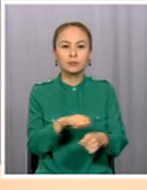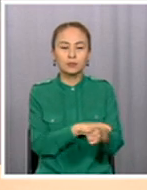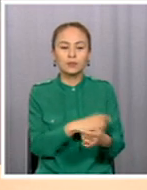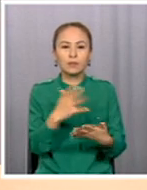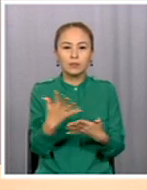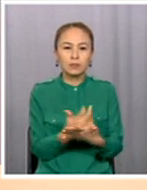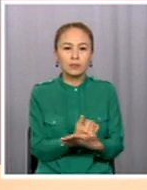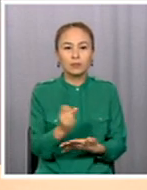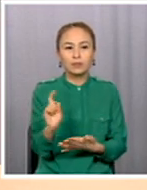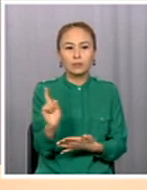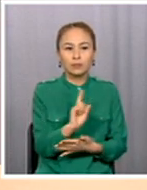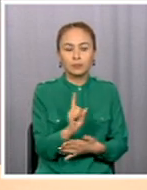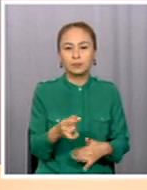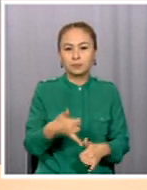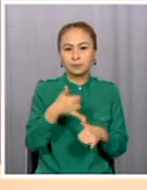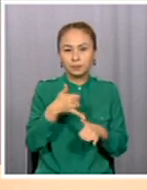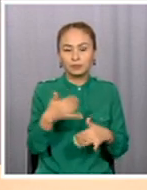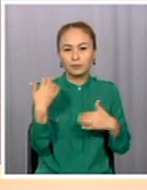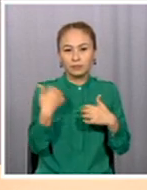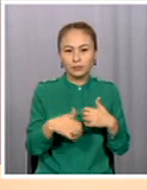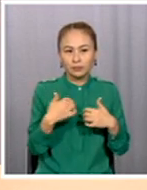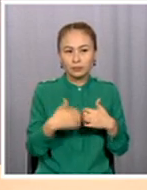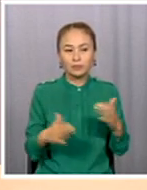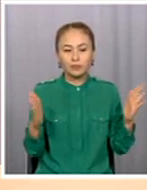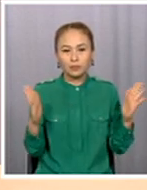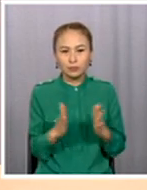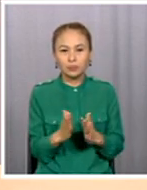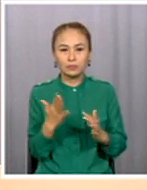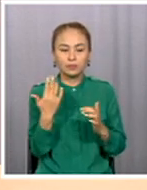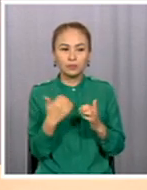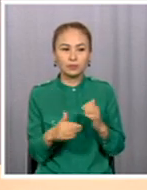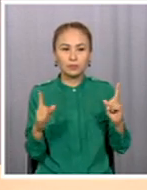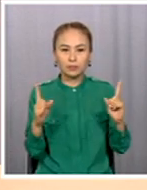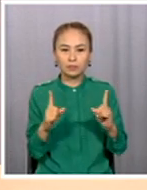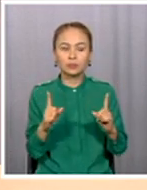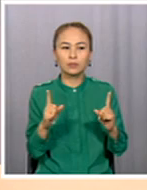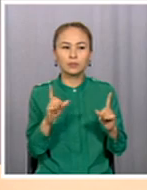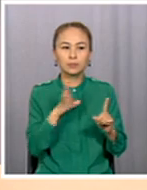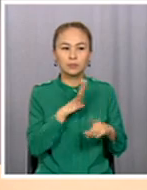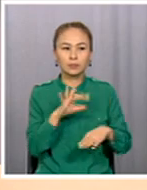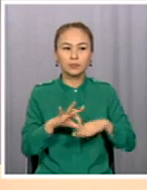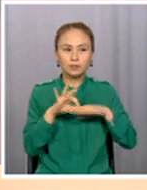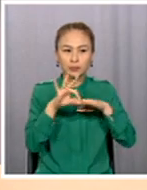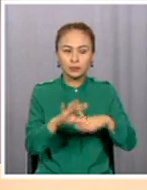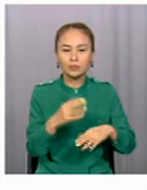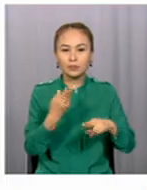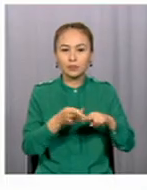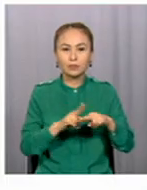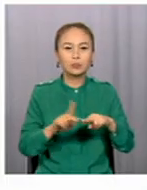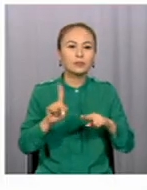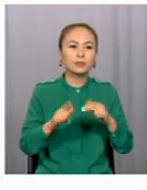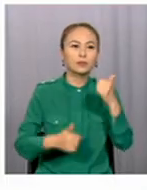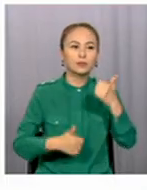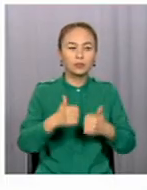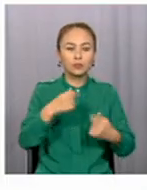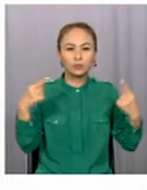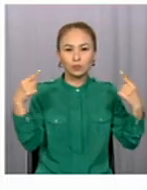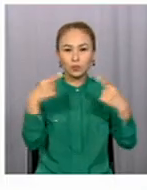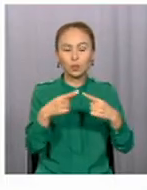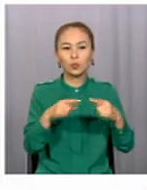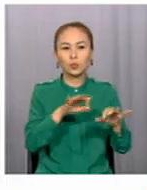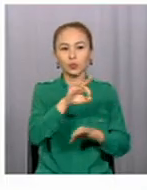үшін биік, аласа, ұзын, қысқа сөздерін қолдандық. Ал енді оларды салыстыру үшін нақты